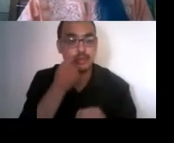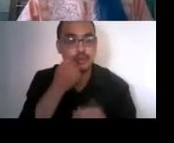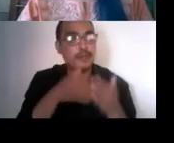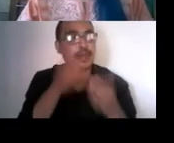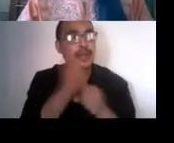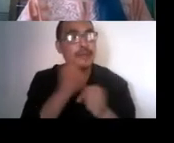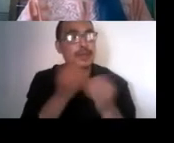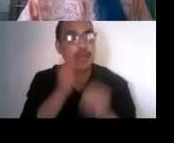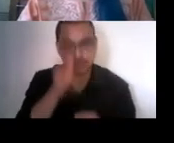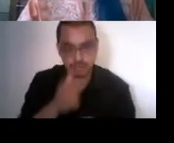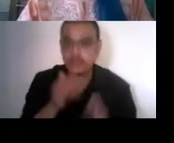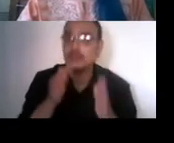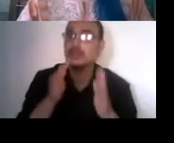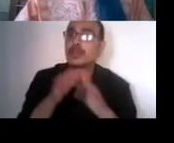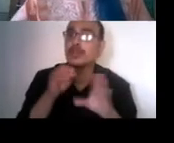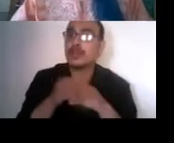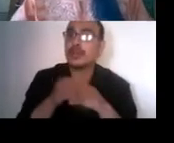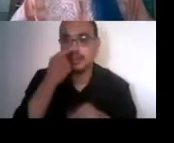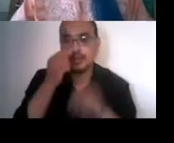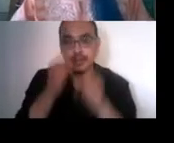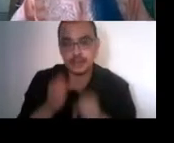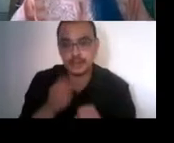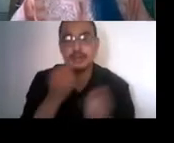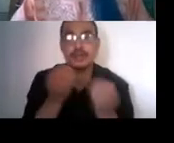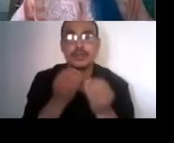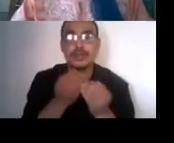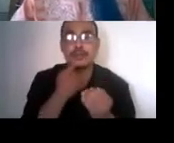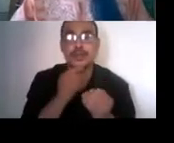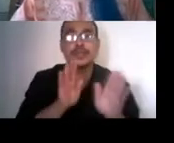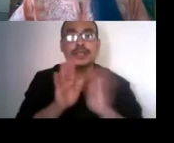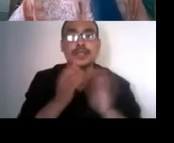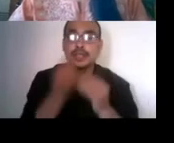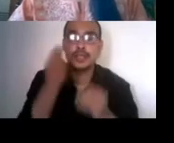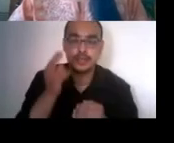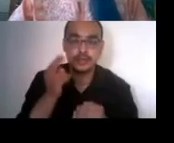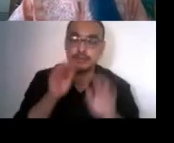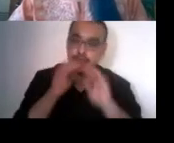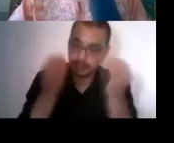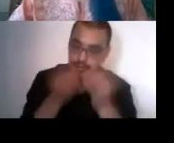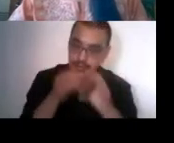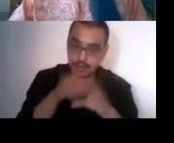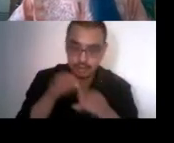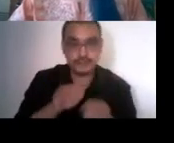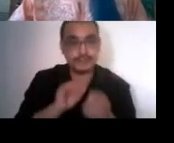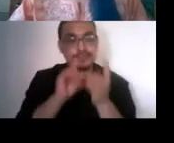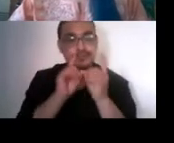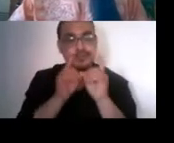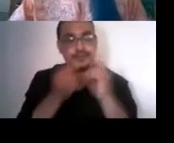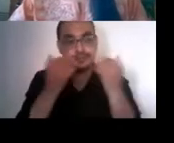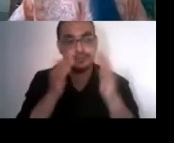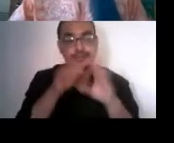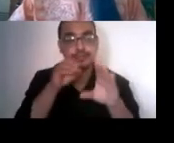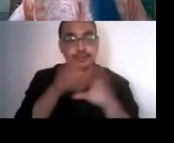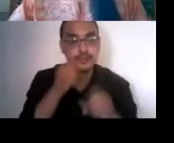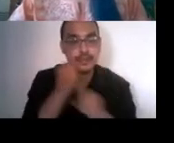आऊ महिला भनेको घरभित्र गर भनेर दिएको थियो निर्देशन गरेको थियो कुनै समय तर अब त्यो परिवर्तन भएर घरभित्रको कामले